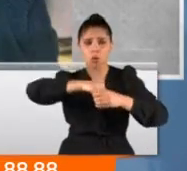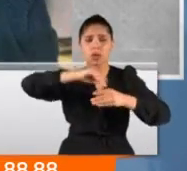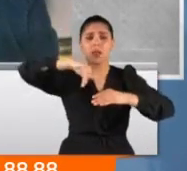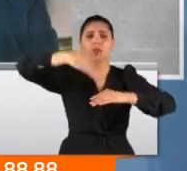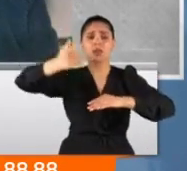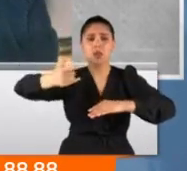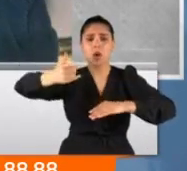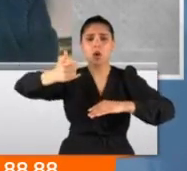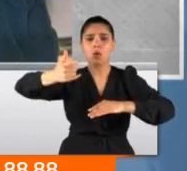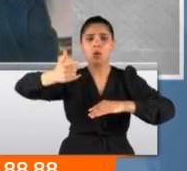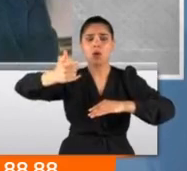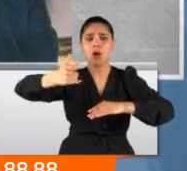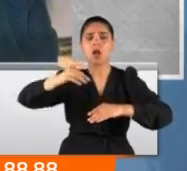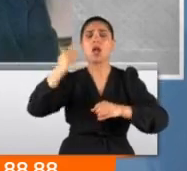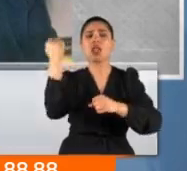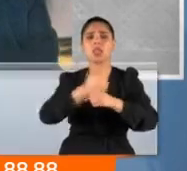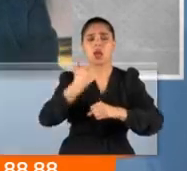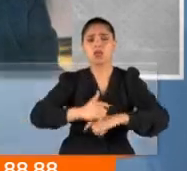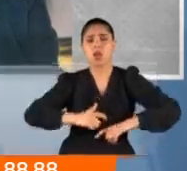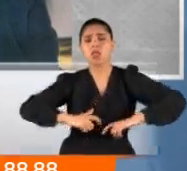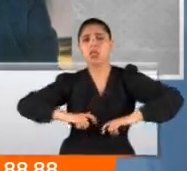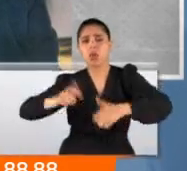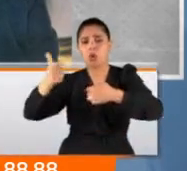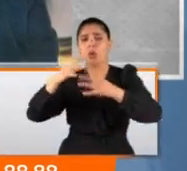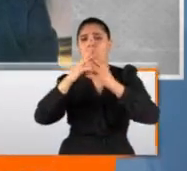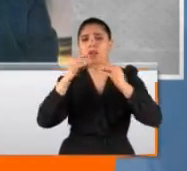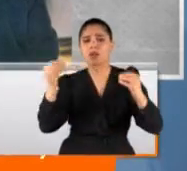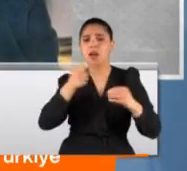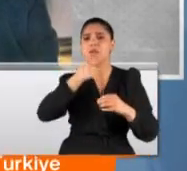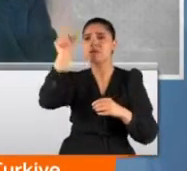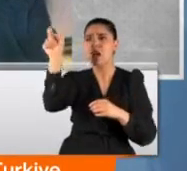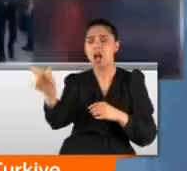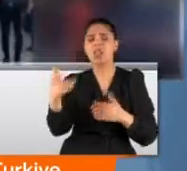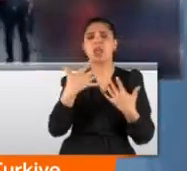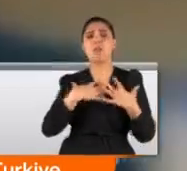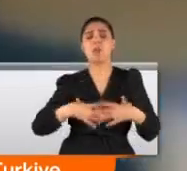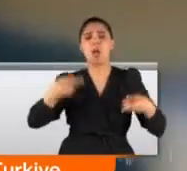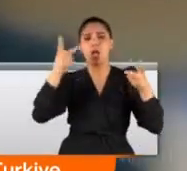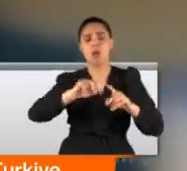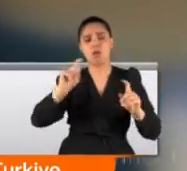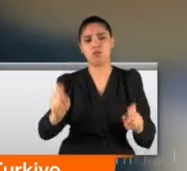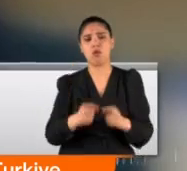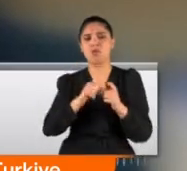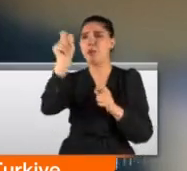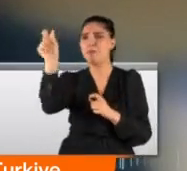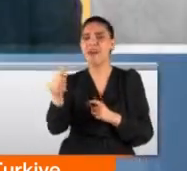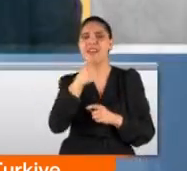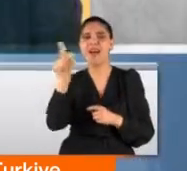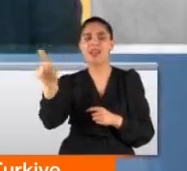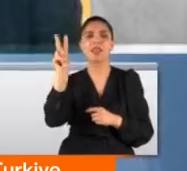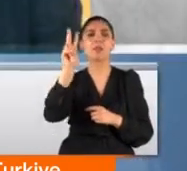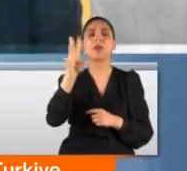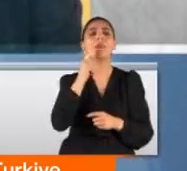da üzerine beton dökülen, kayıp olarak aranan beyefendinin cesedi bulundu. Bahtiyar Akçay 25